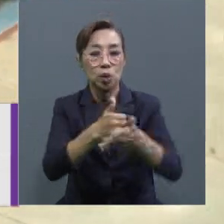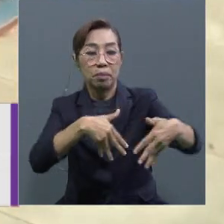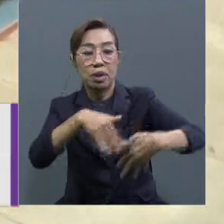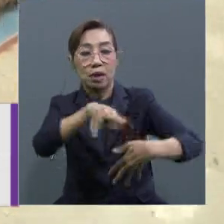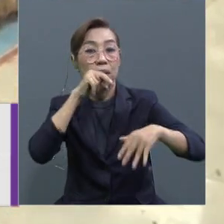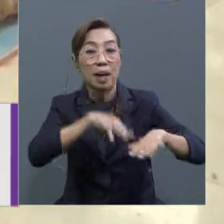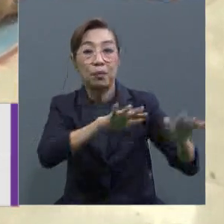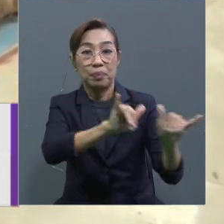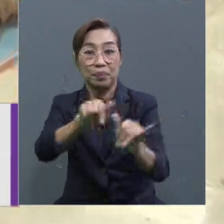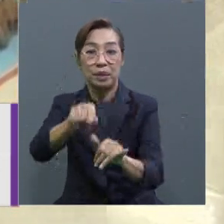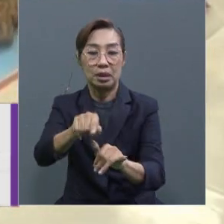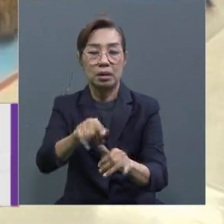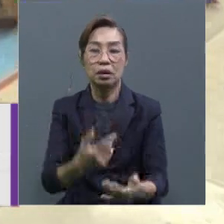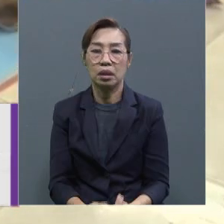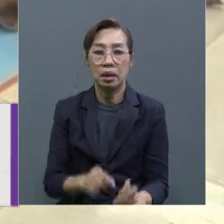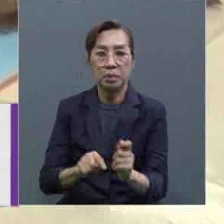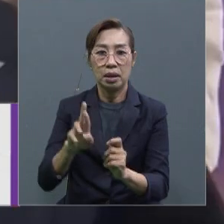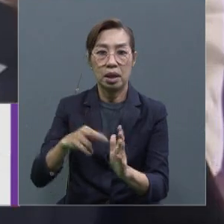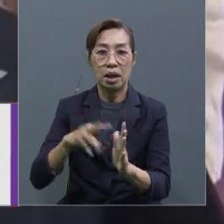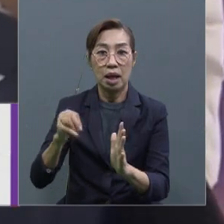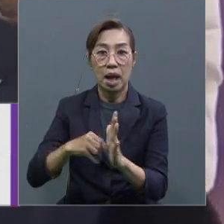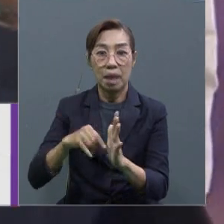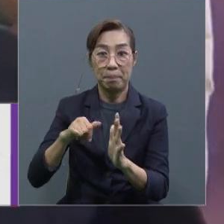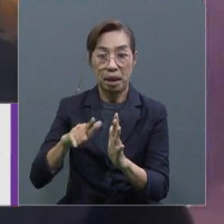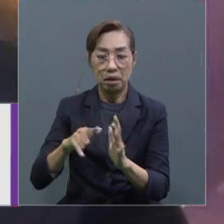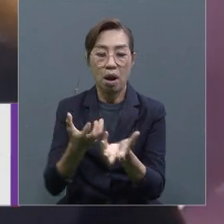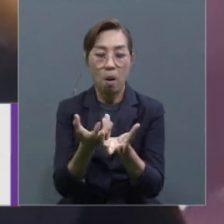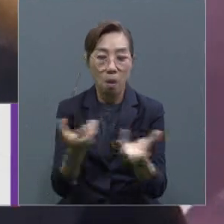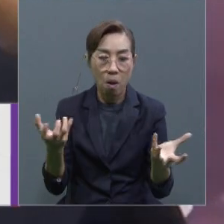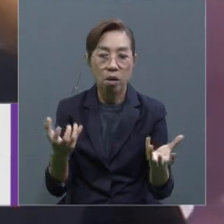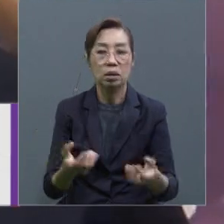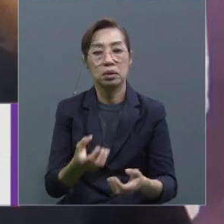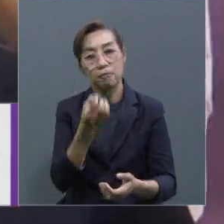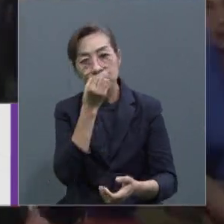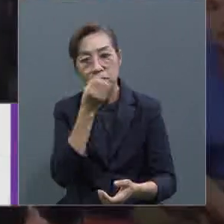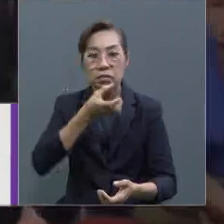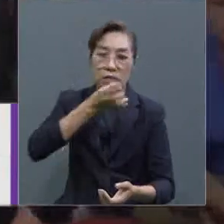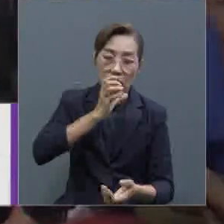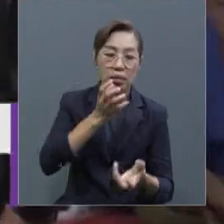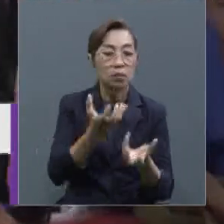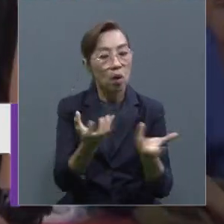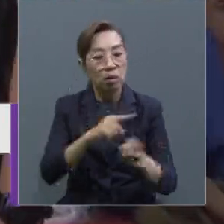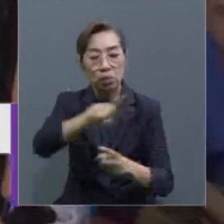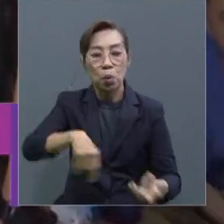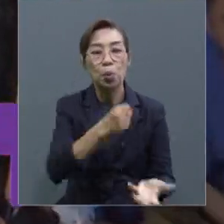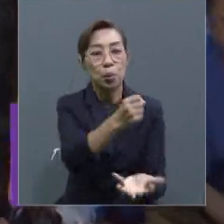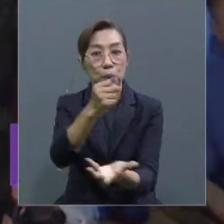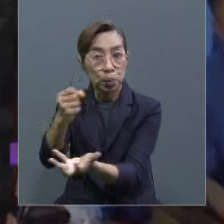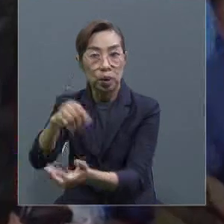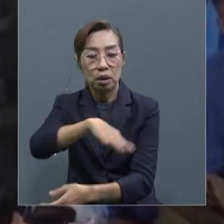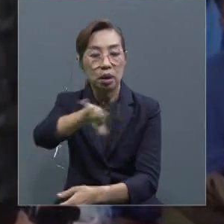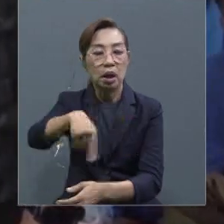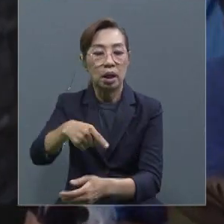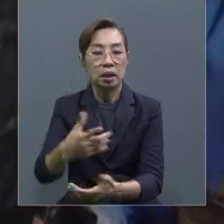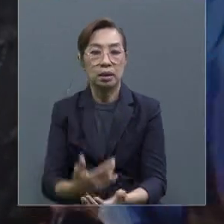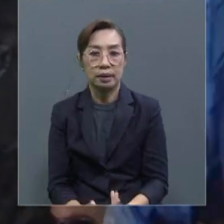รามันหมู่ 1ตำบลบาลออำเภอรามันกมอมอบถุงยังชีพเครื่องอุปโภคบริโภคให้กับผู้ประสบเหตุน้ำท่วมเพื่อ